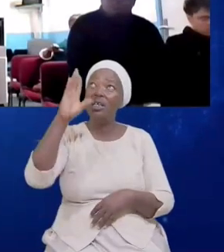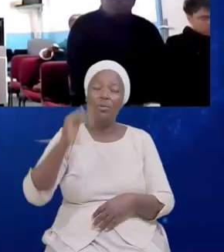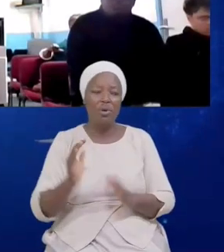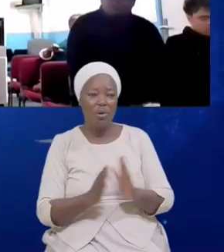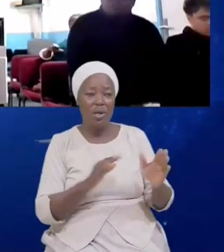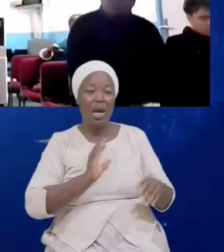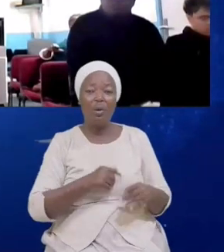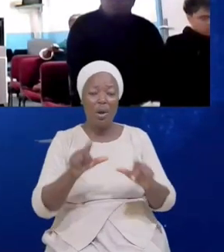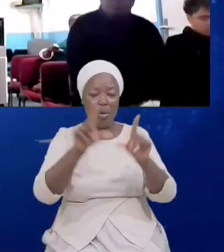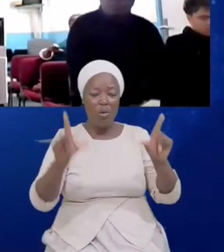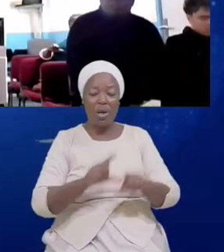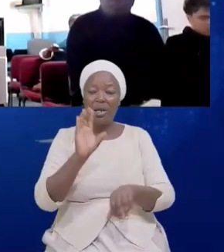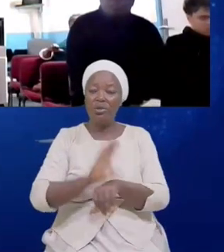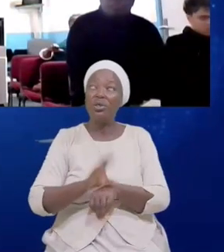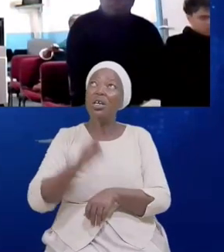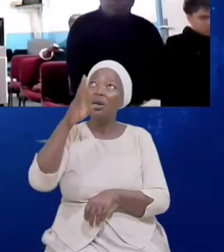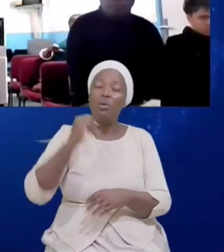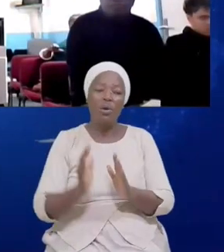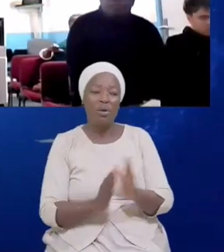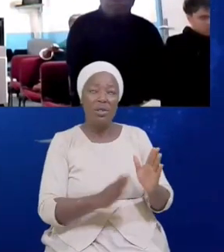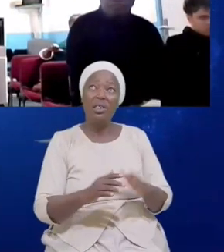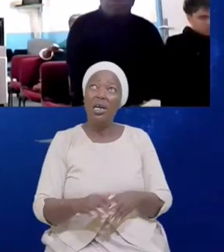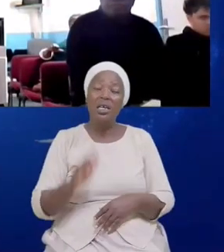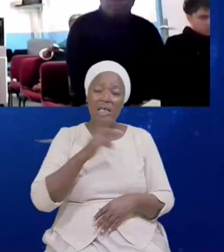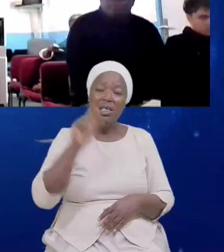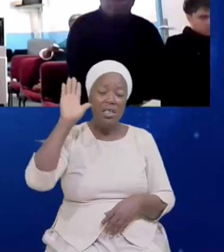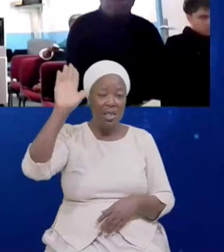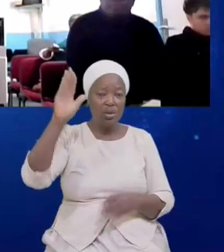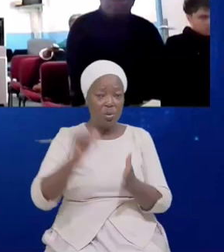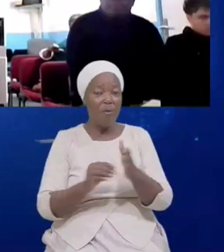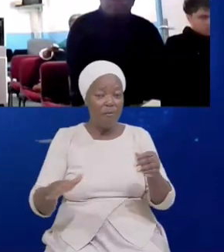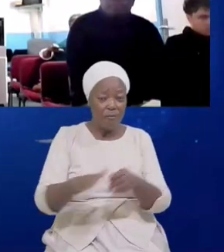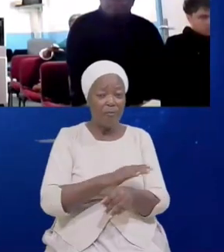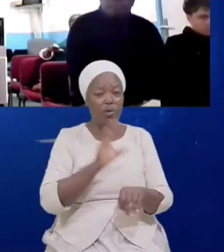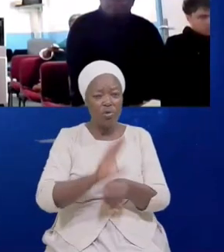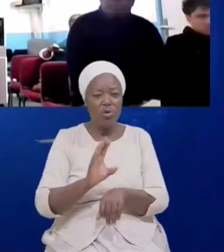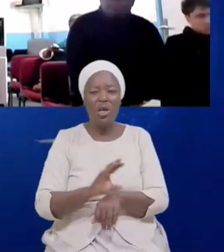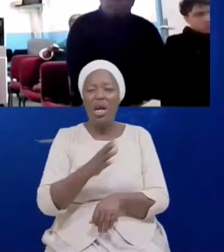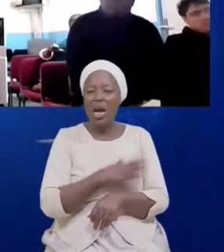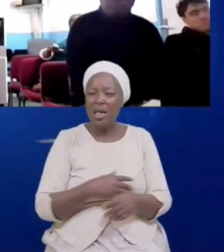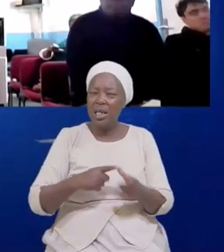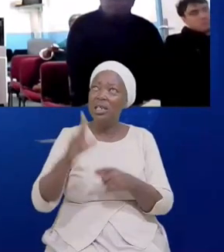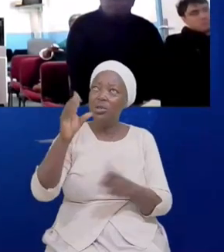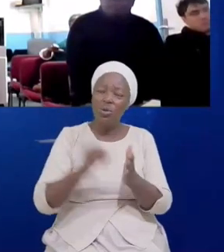notre église locale, il va ordonner toute l'église, et il va même